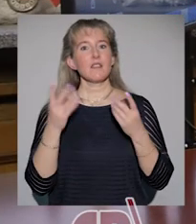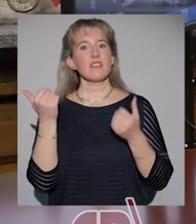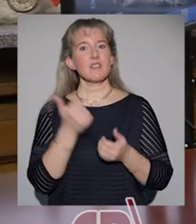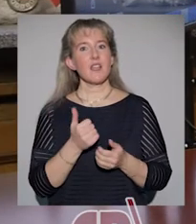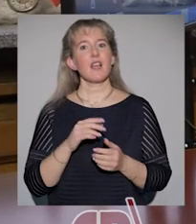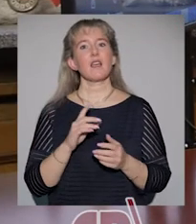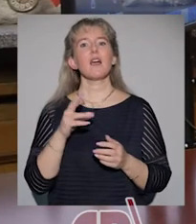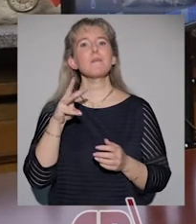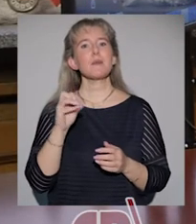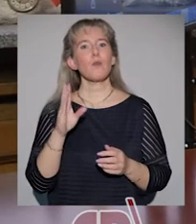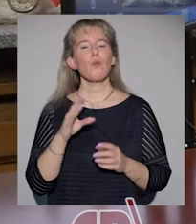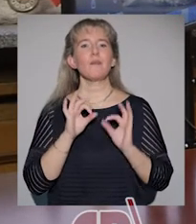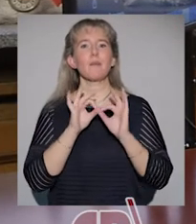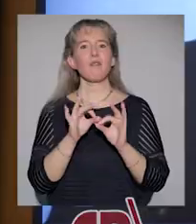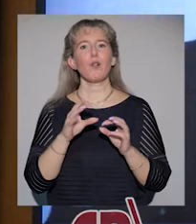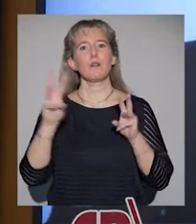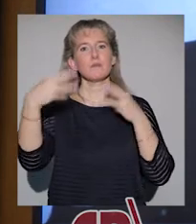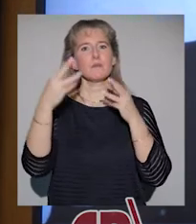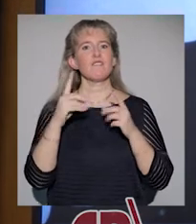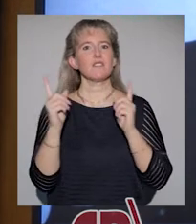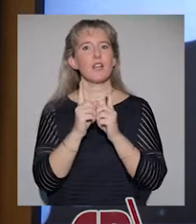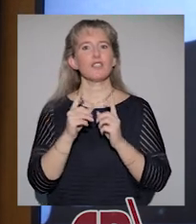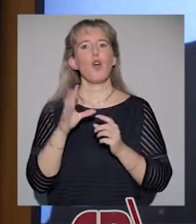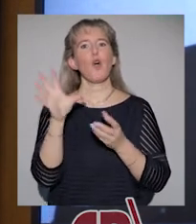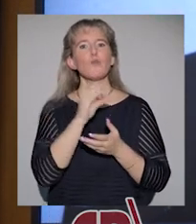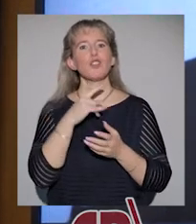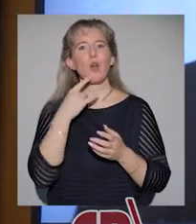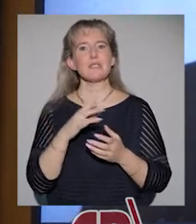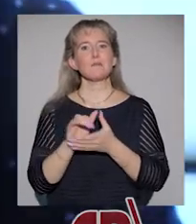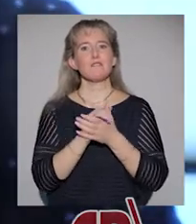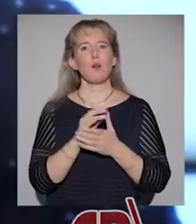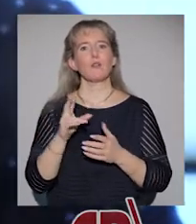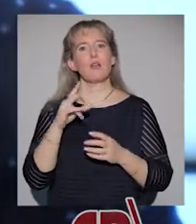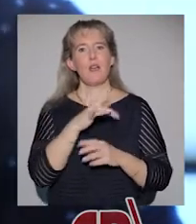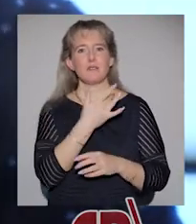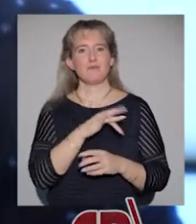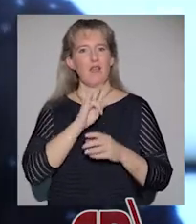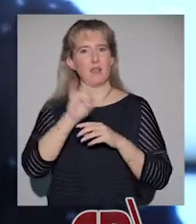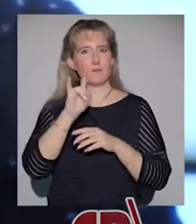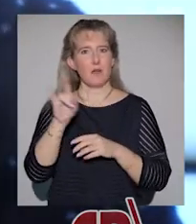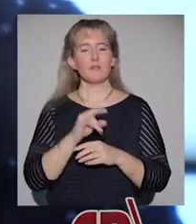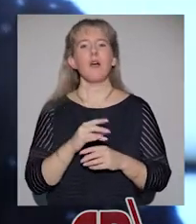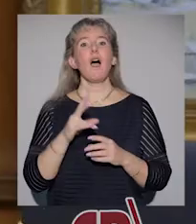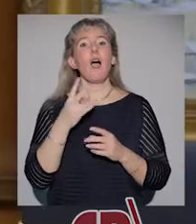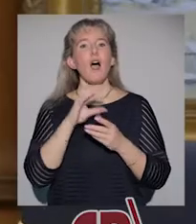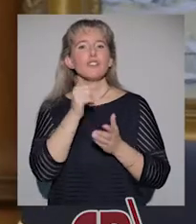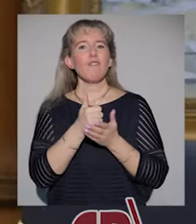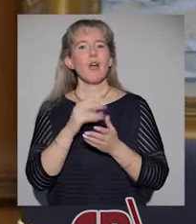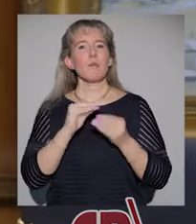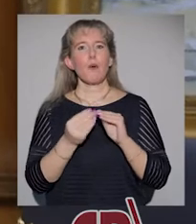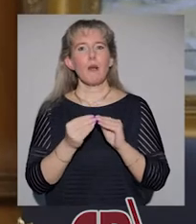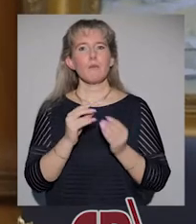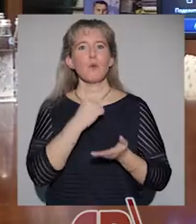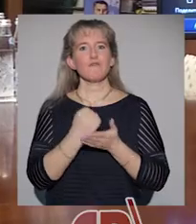На этой неделе лидер «Справедливой России» провел онлайн-встречу с руководством Общероссийского профсоюза бортпроводников гражданской авиации. Основная